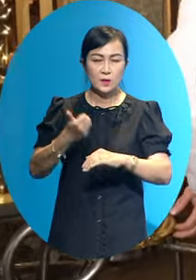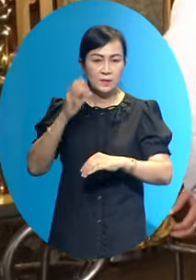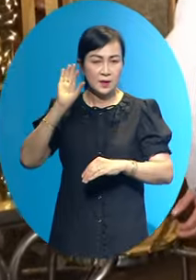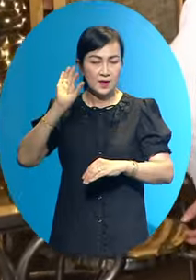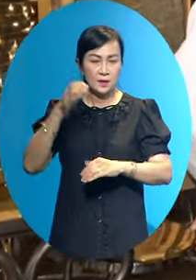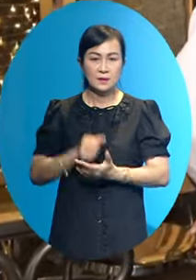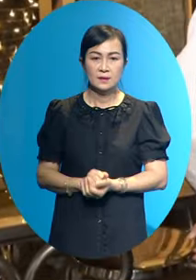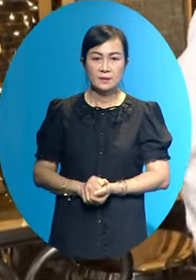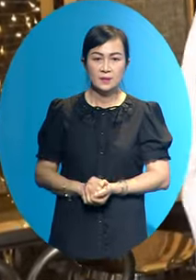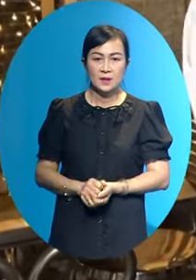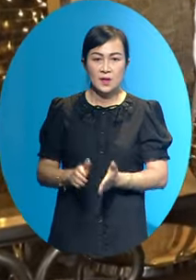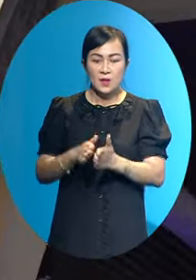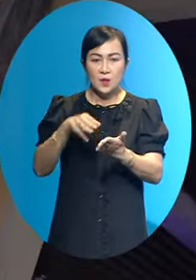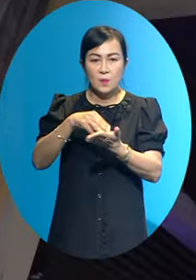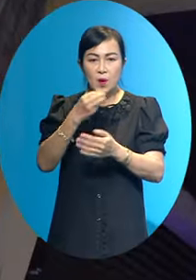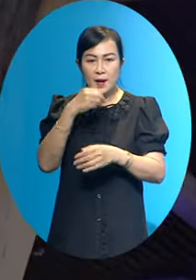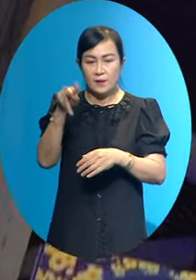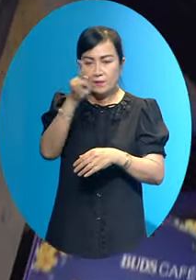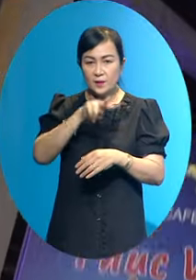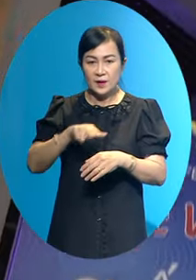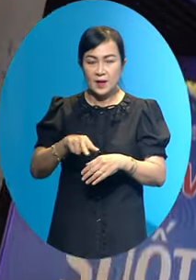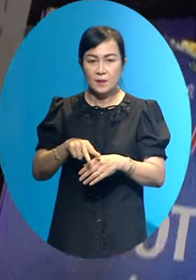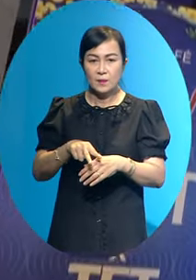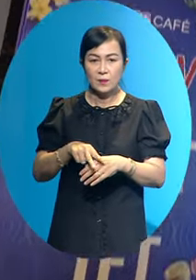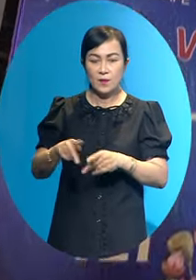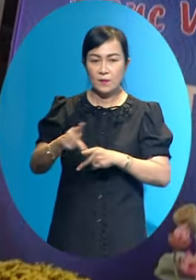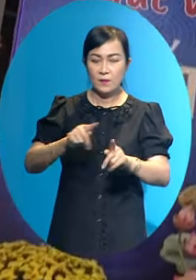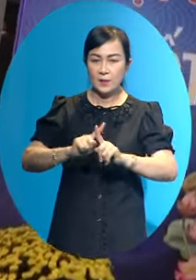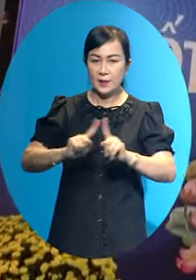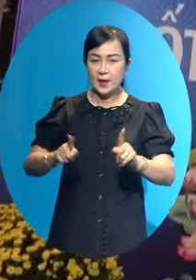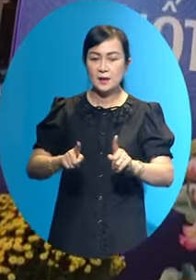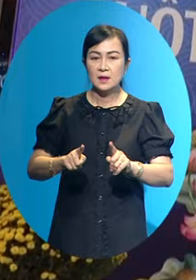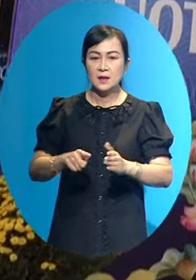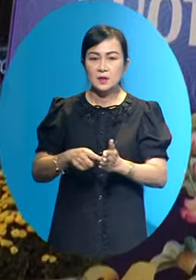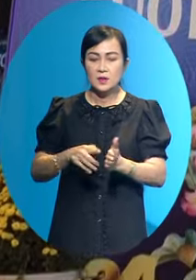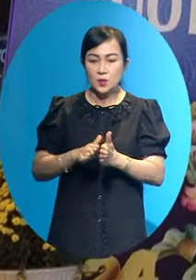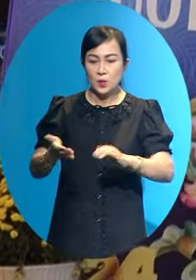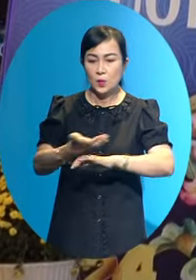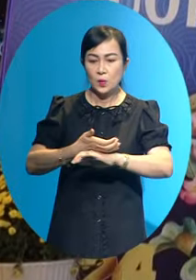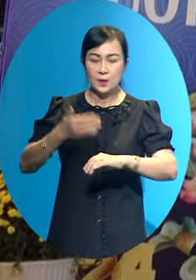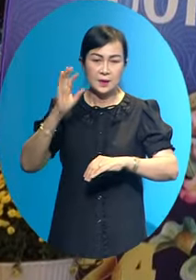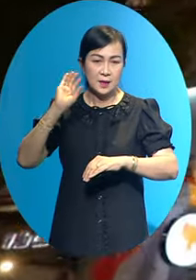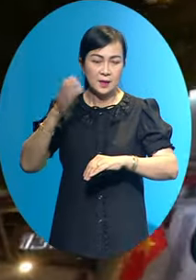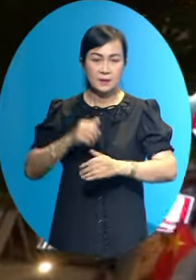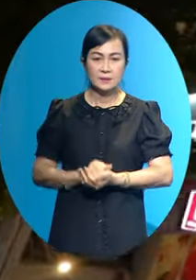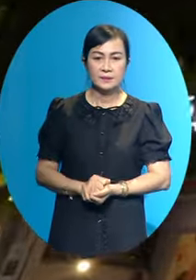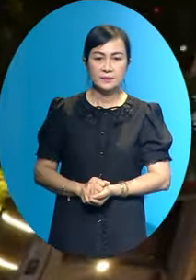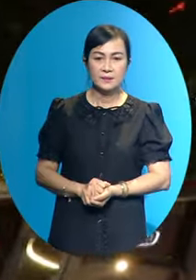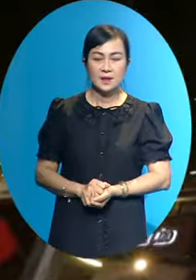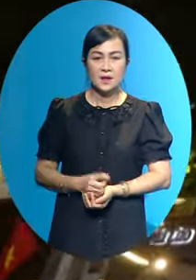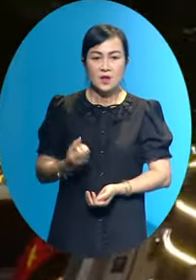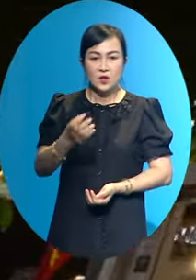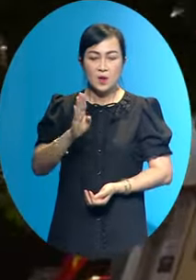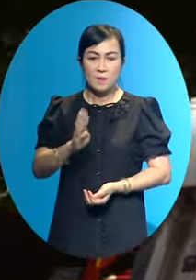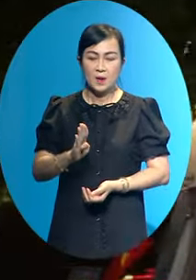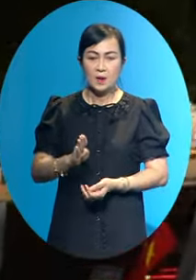giới, với đa dạng các món ăn từ Việt Nam đến các món ăn phong phú khác có nguồn gốc từ nhiều nước trên thế giới. Điểm nhấn nổi bật